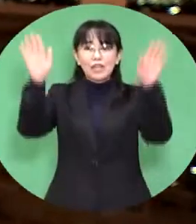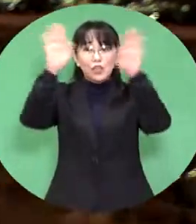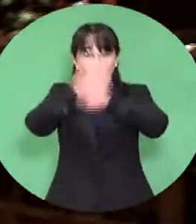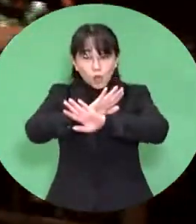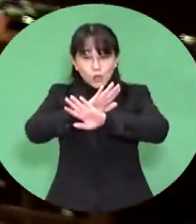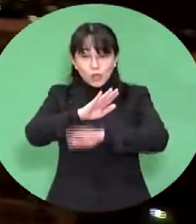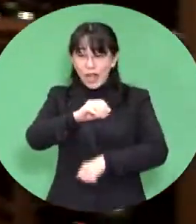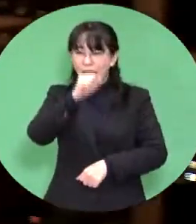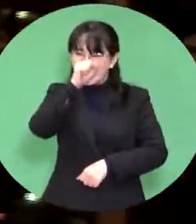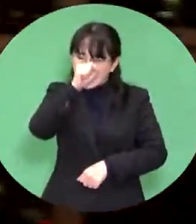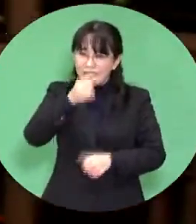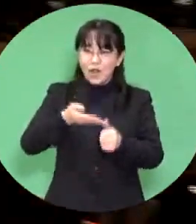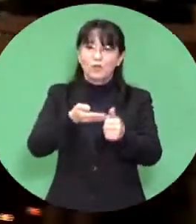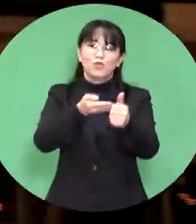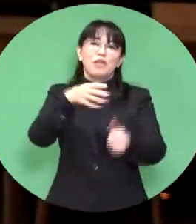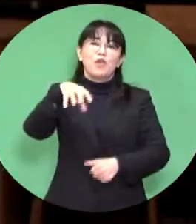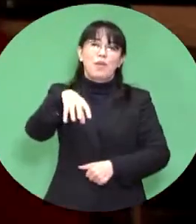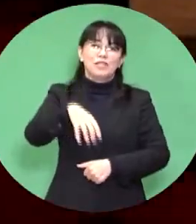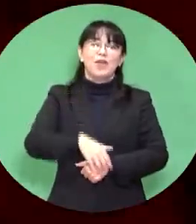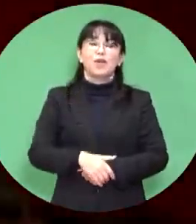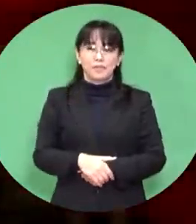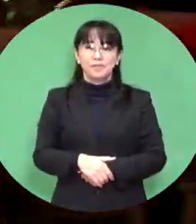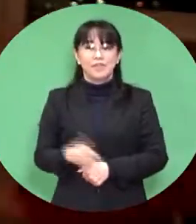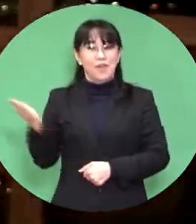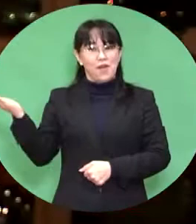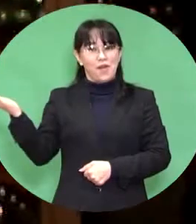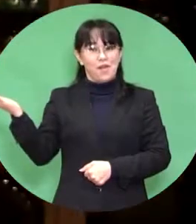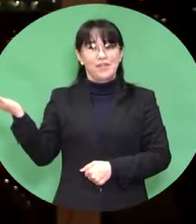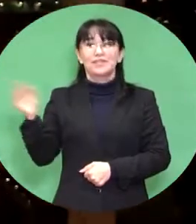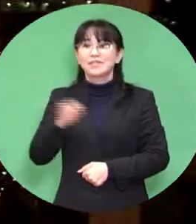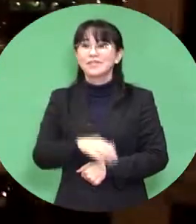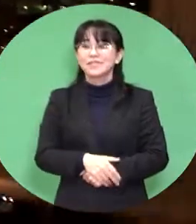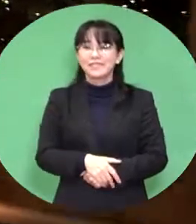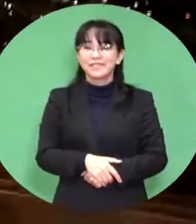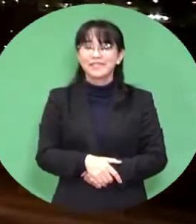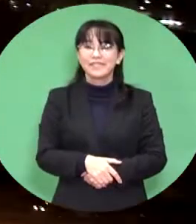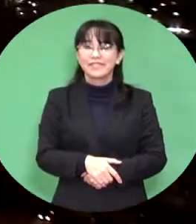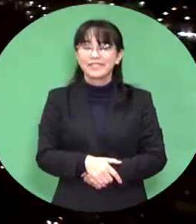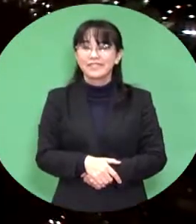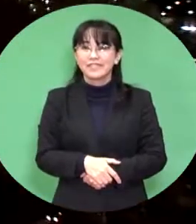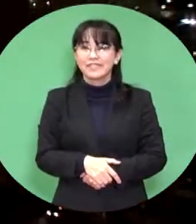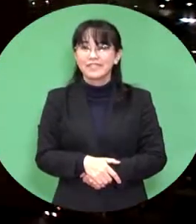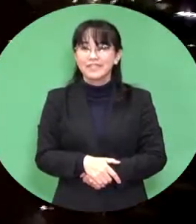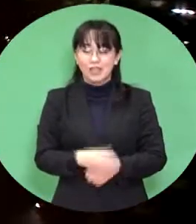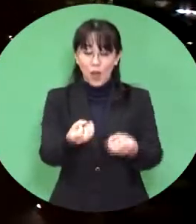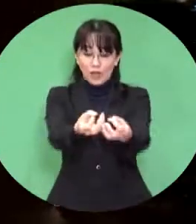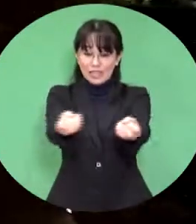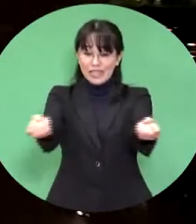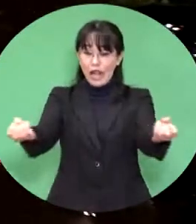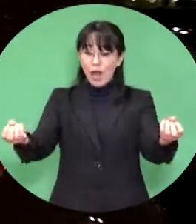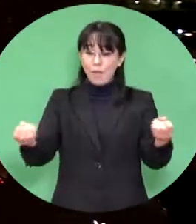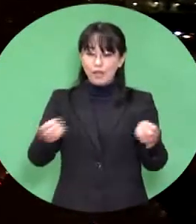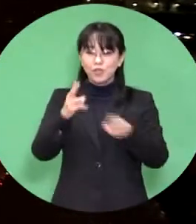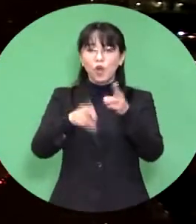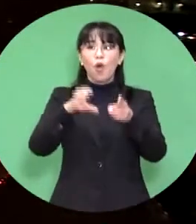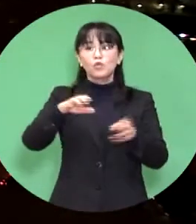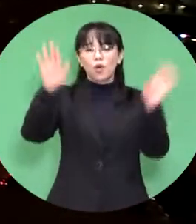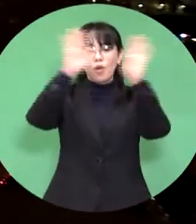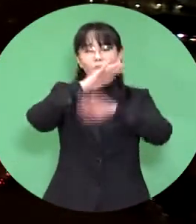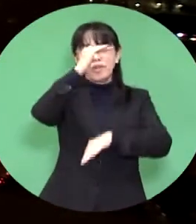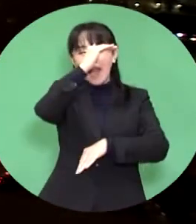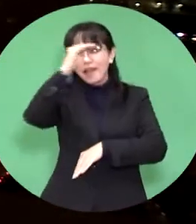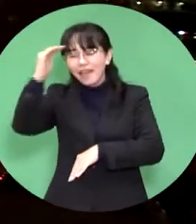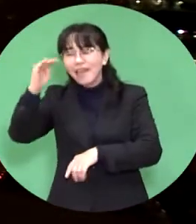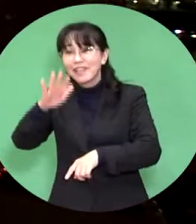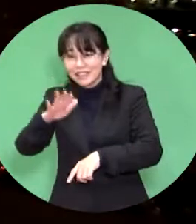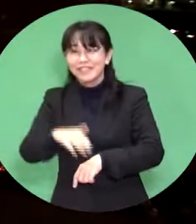におすすめのスポットなんです。こちらをご覧ください。 きらめく工場夜景が広がっています